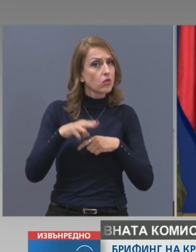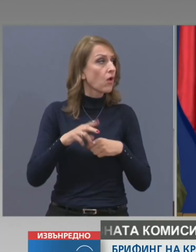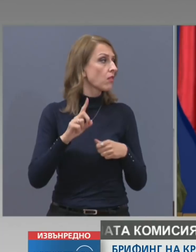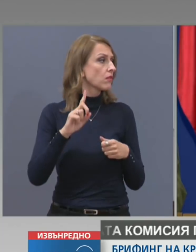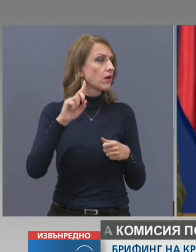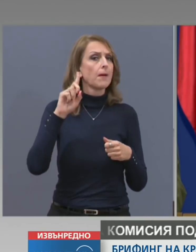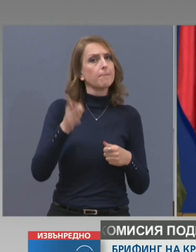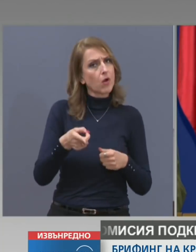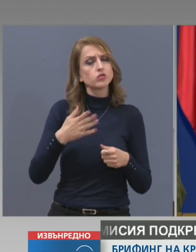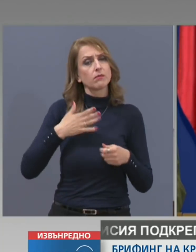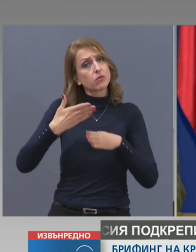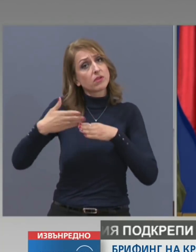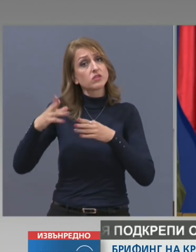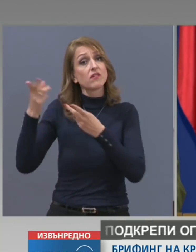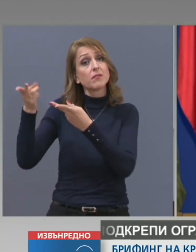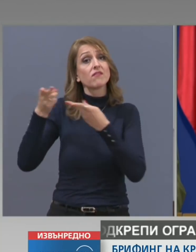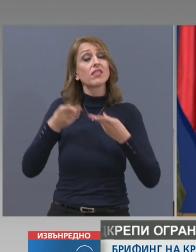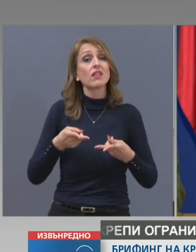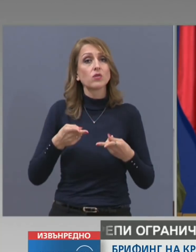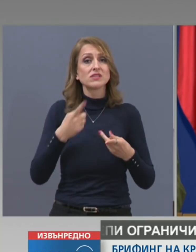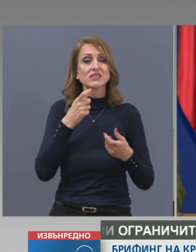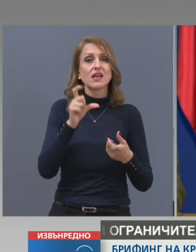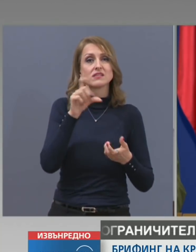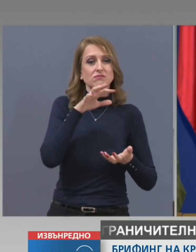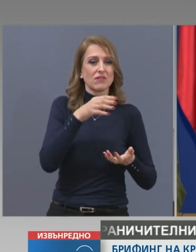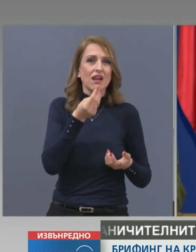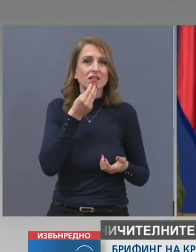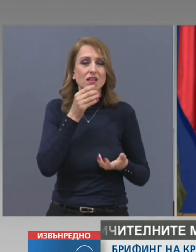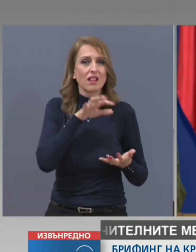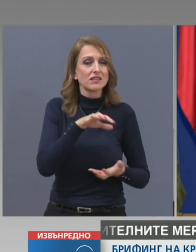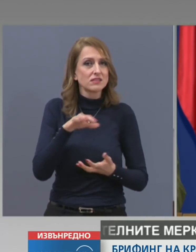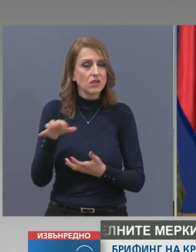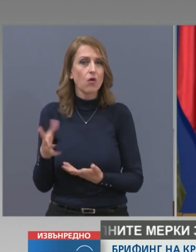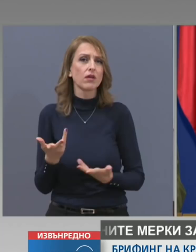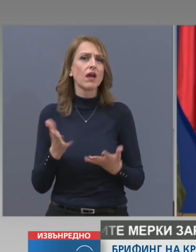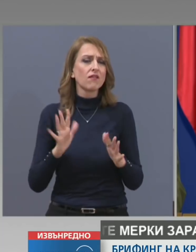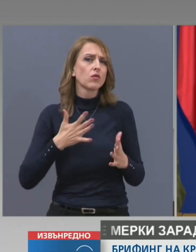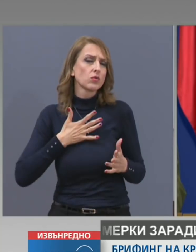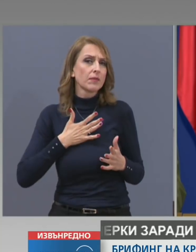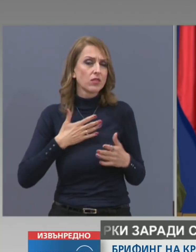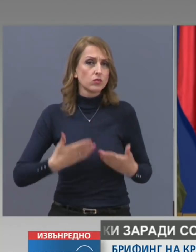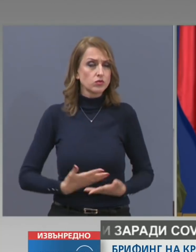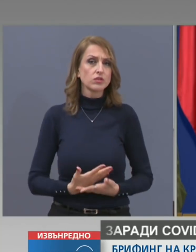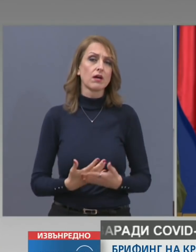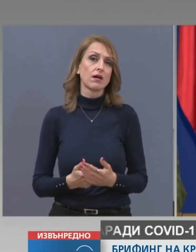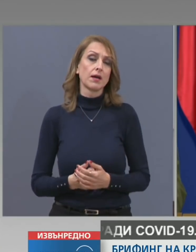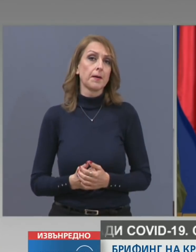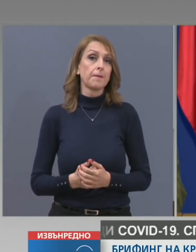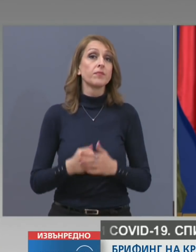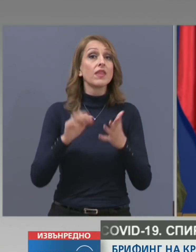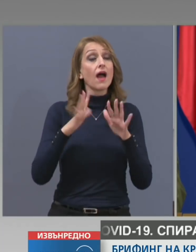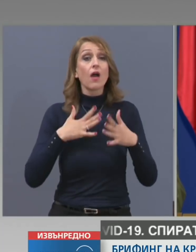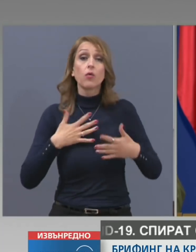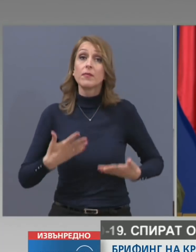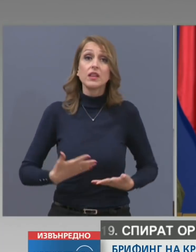Вносът на хранителни стоки и всичко, което е необходимо за бита на гражданите, разбира се, през съответните контролно-пропускателни пунктове. Ако